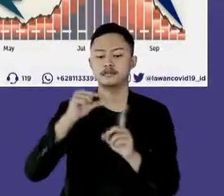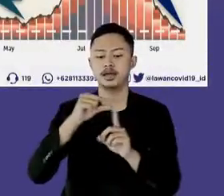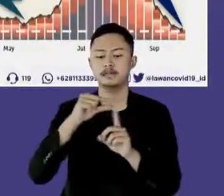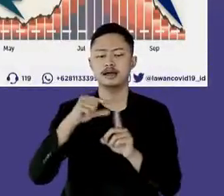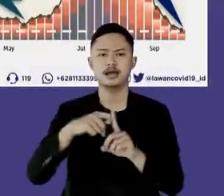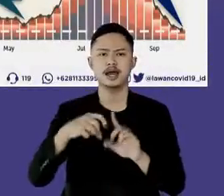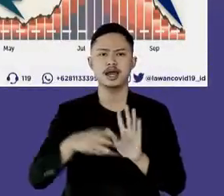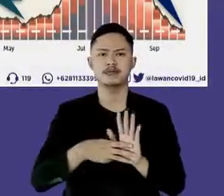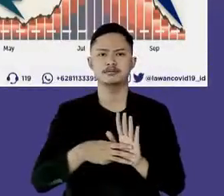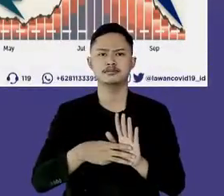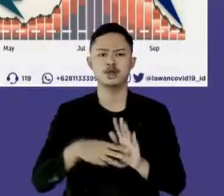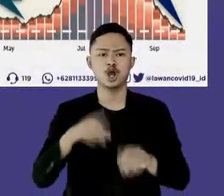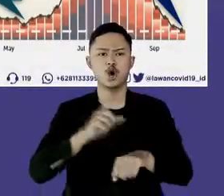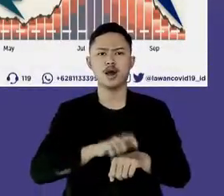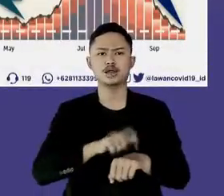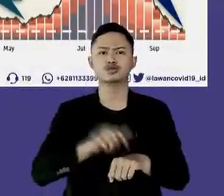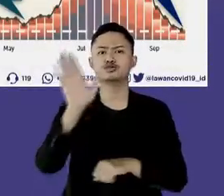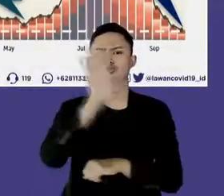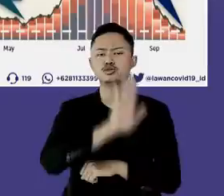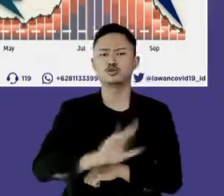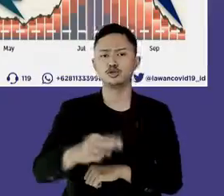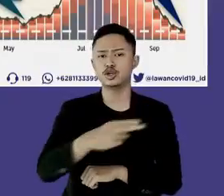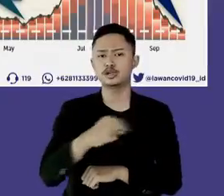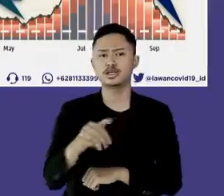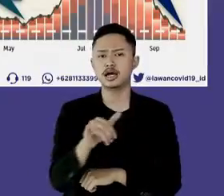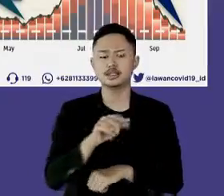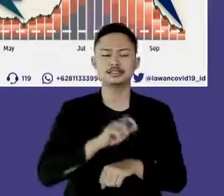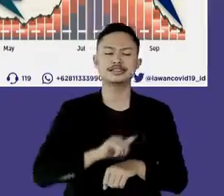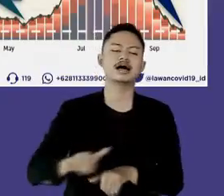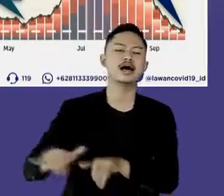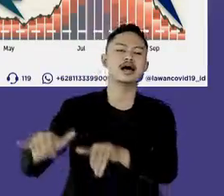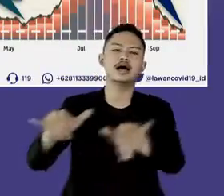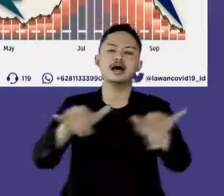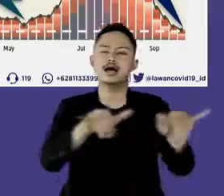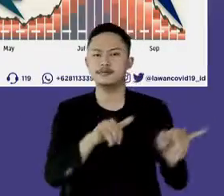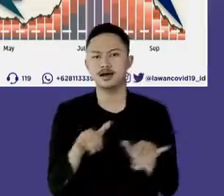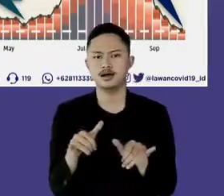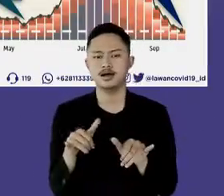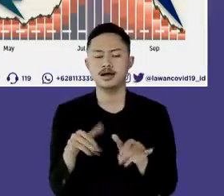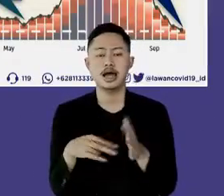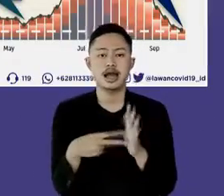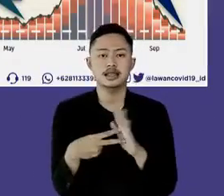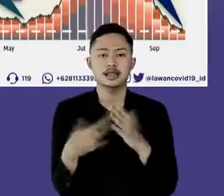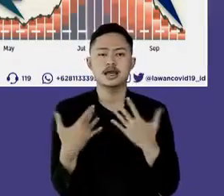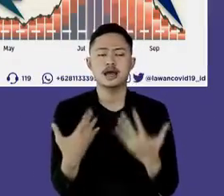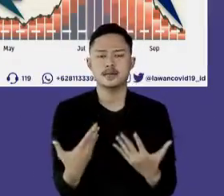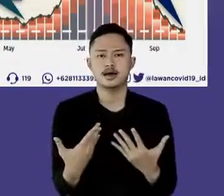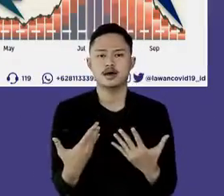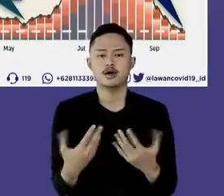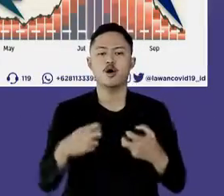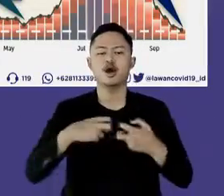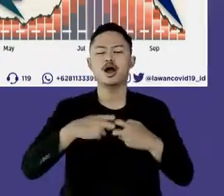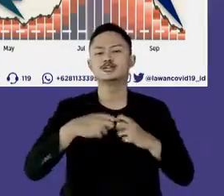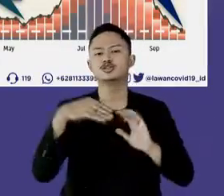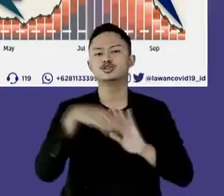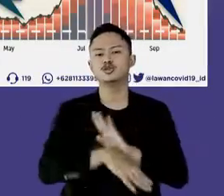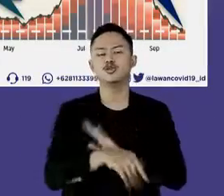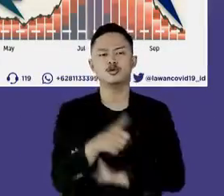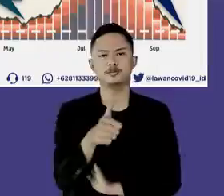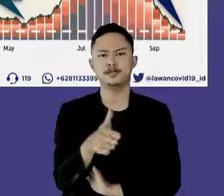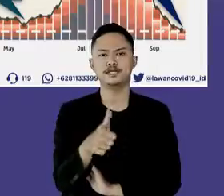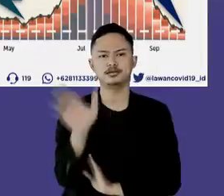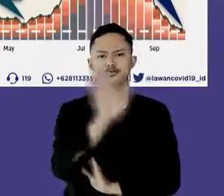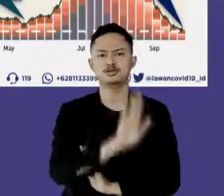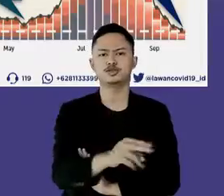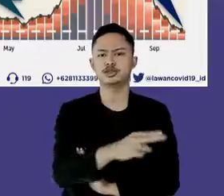dilakukan secara serentak di seluruh wilayah Indonesia Hai sehingga berhasil menekan dan menurunkan jumlah kasus secara